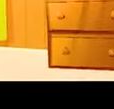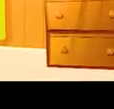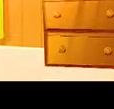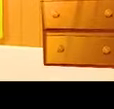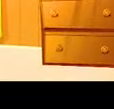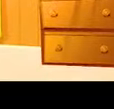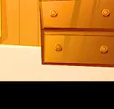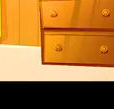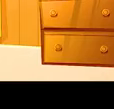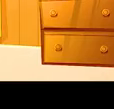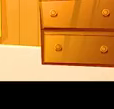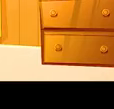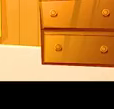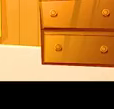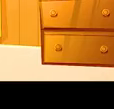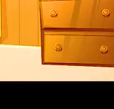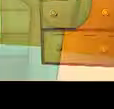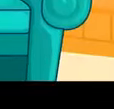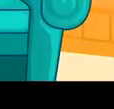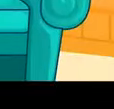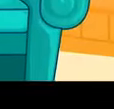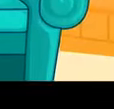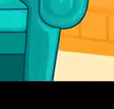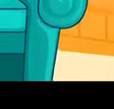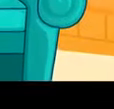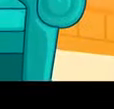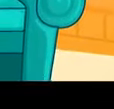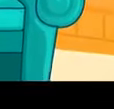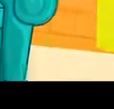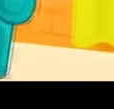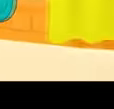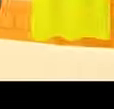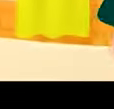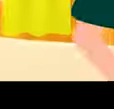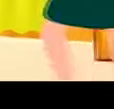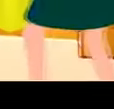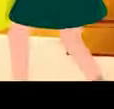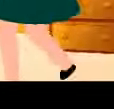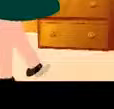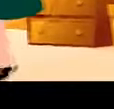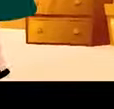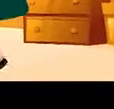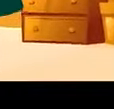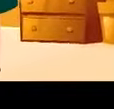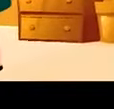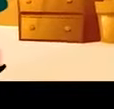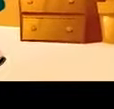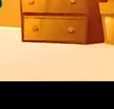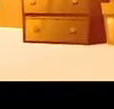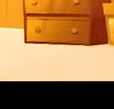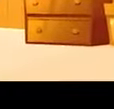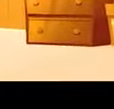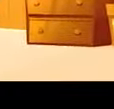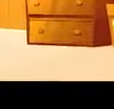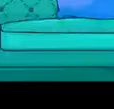Таны хүүхэд танай гэр бүлийн толь. Хүү охинтой нь харагдах байдлаараа аав ээжтэйгээ адилханч байж болно, үгүй